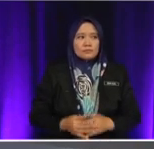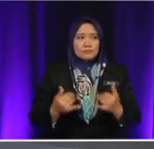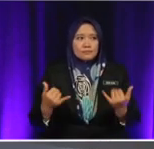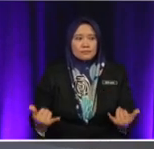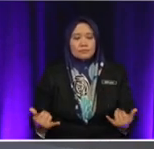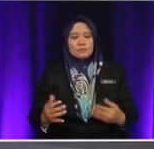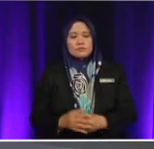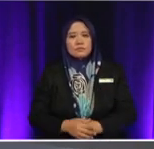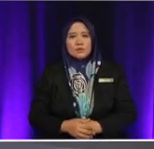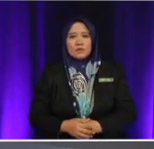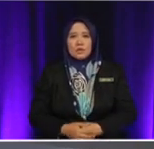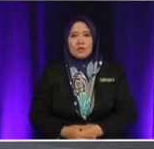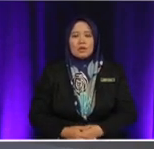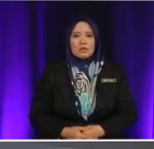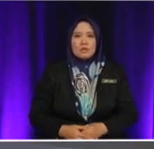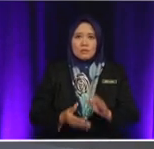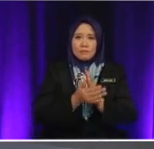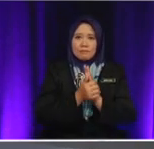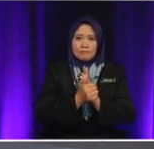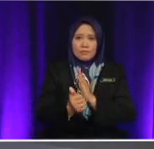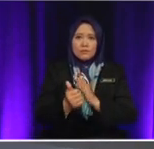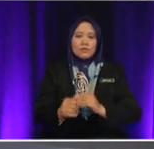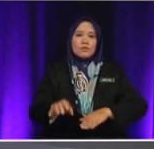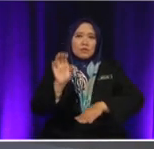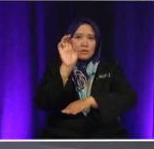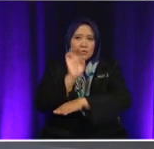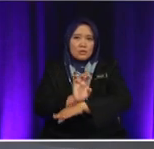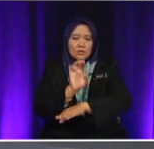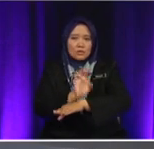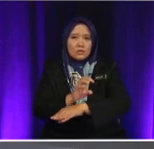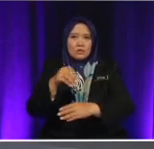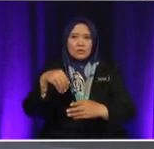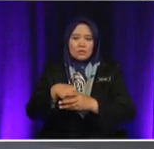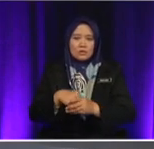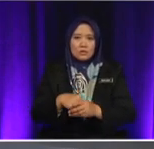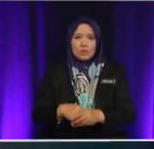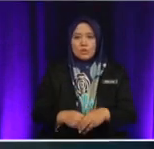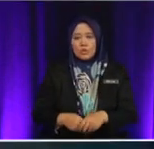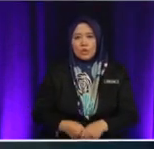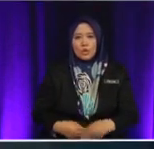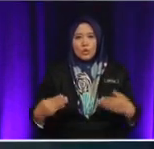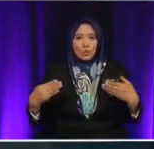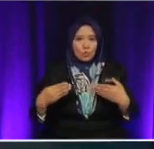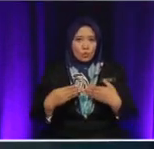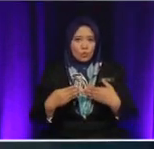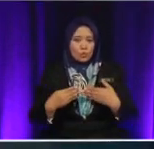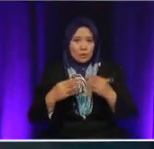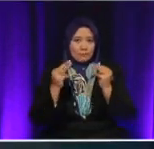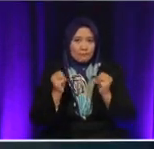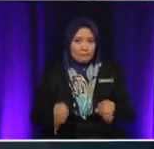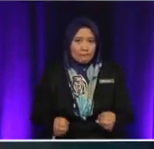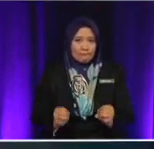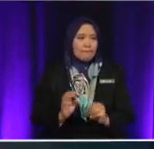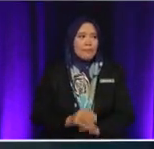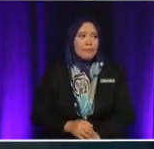manusia. Yalah, seorang usahawan pastinya perlu berinteraksi dengan orang lain. Jadi cikgu, silakan. Okey. Kita akan masuk